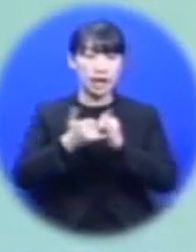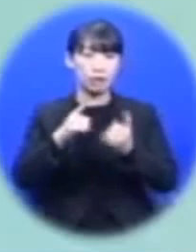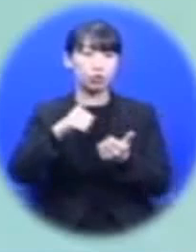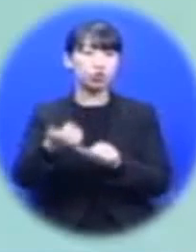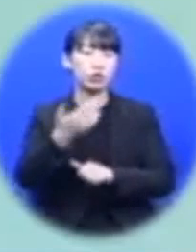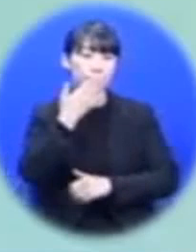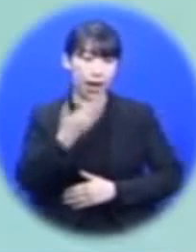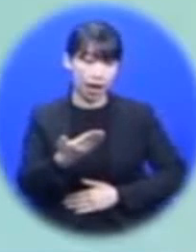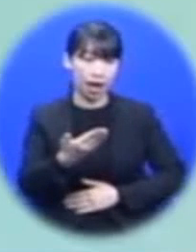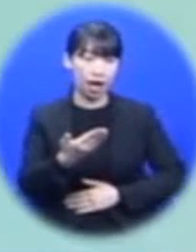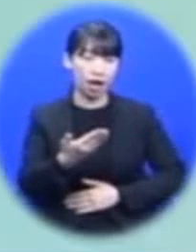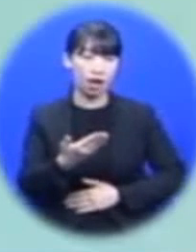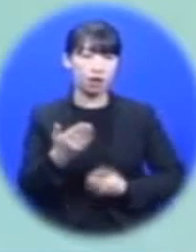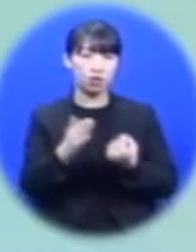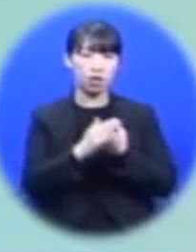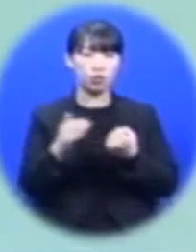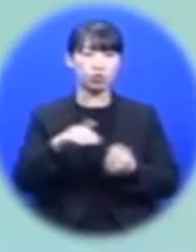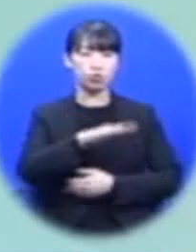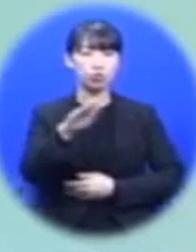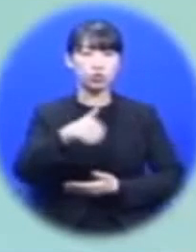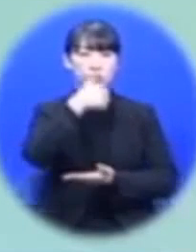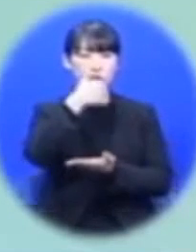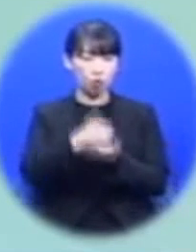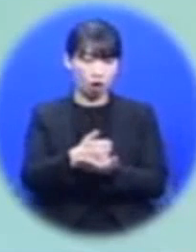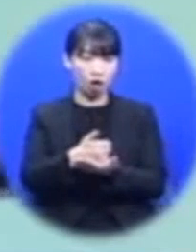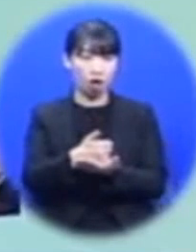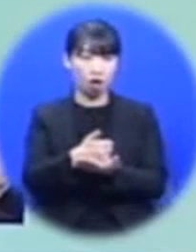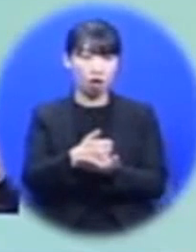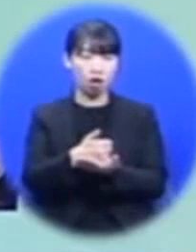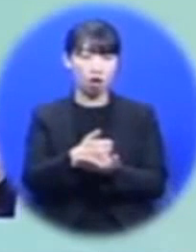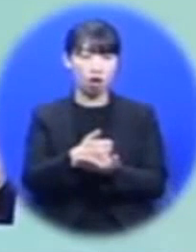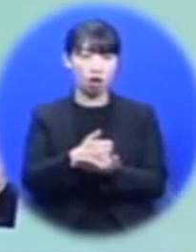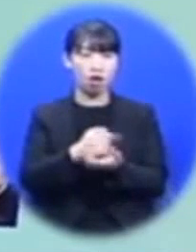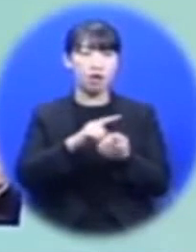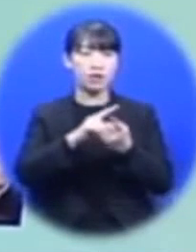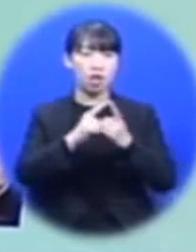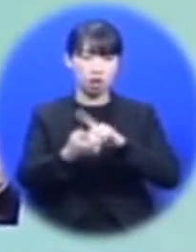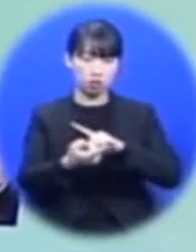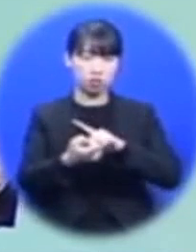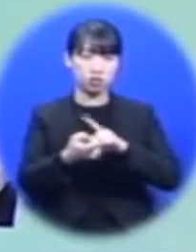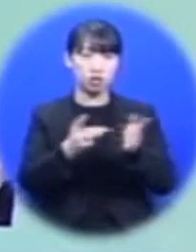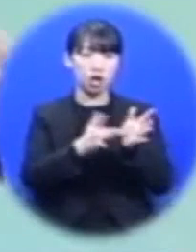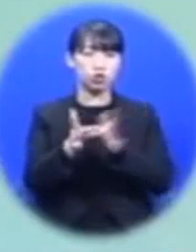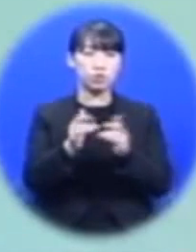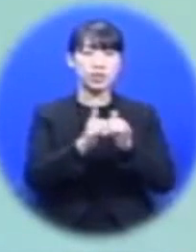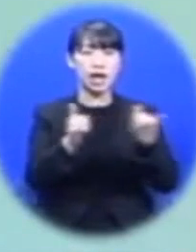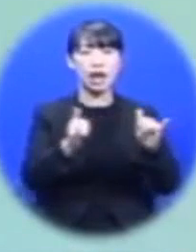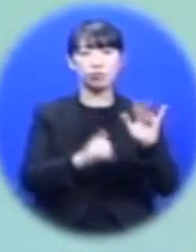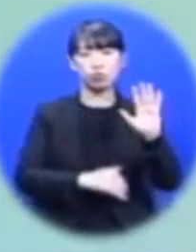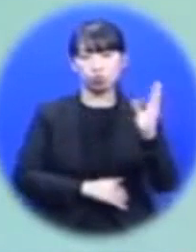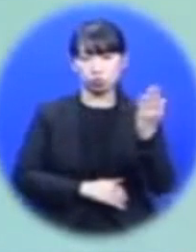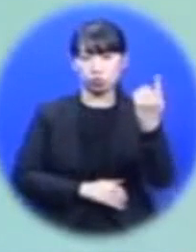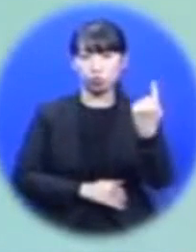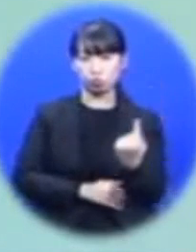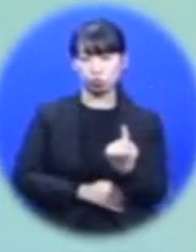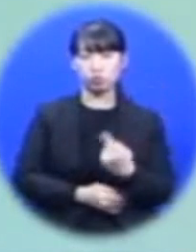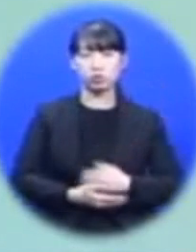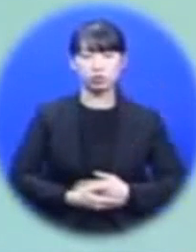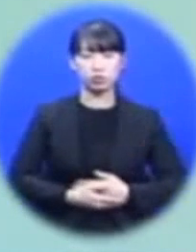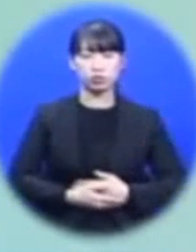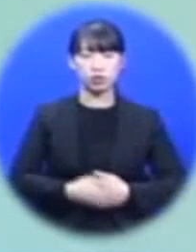우리는 죄인입니다 우리는 우리 스스로를 구원할 수가 없습니다 그래서 하나님이 우리를